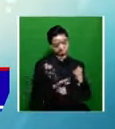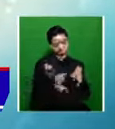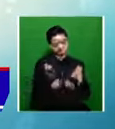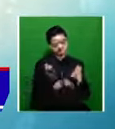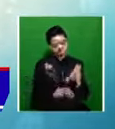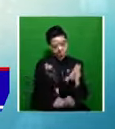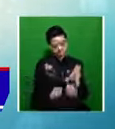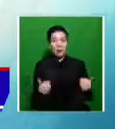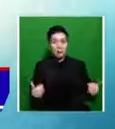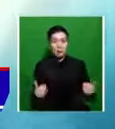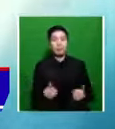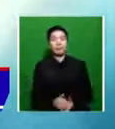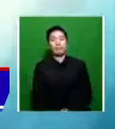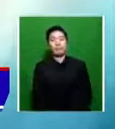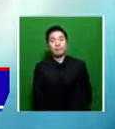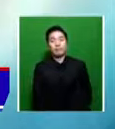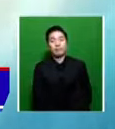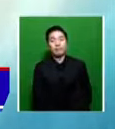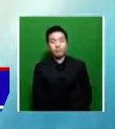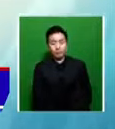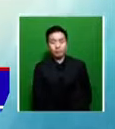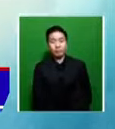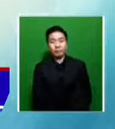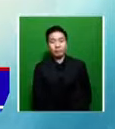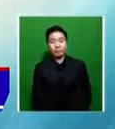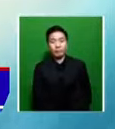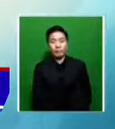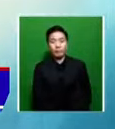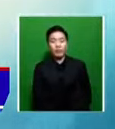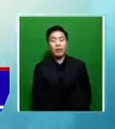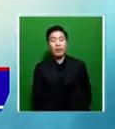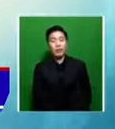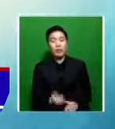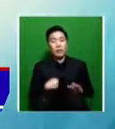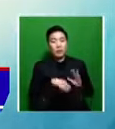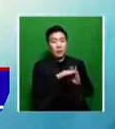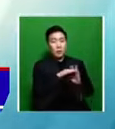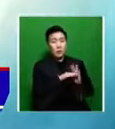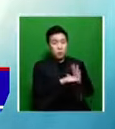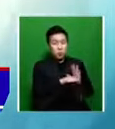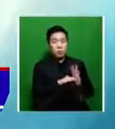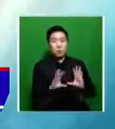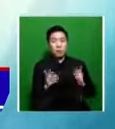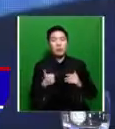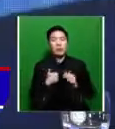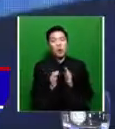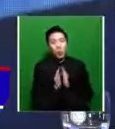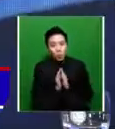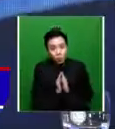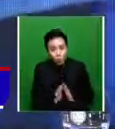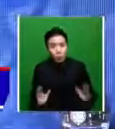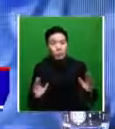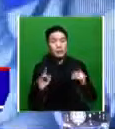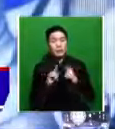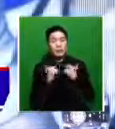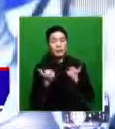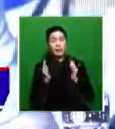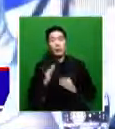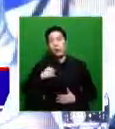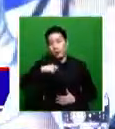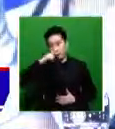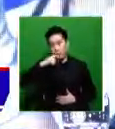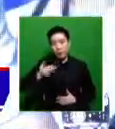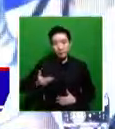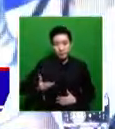ด้วยความเสียสละของพวกเขานะครับก็สุดท้ายนี้ผมก็ต้องขอบพระคุณนะครับพี่น้องประชาชนทุก